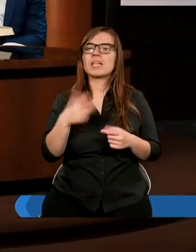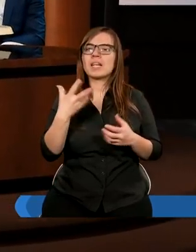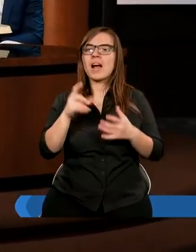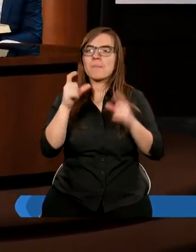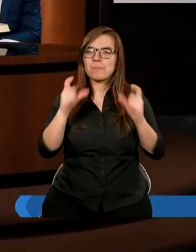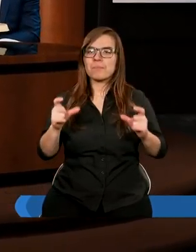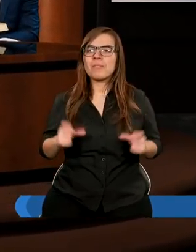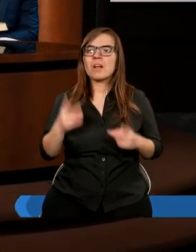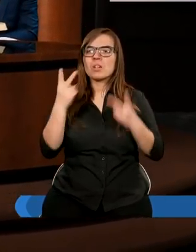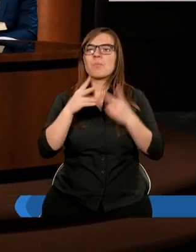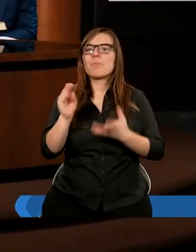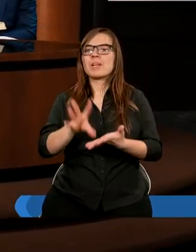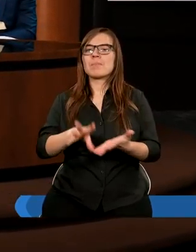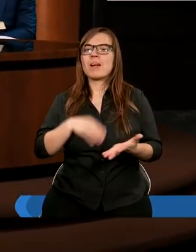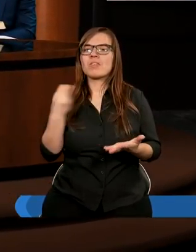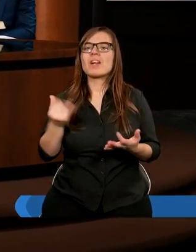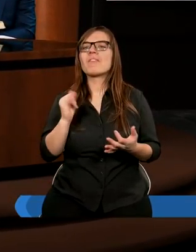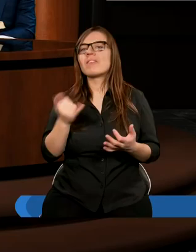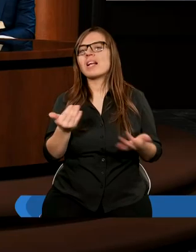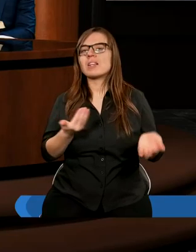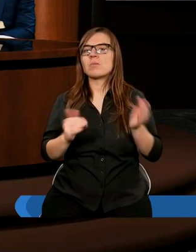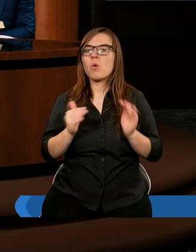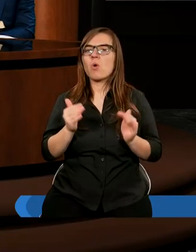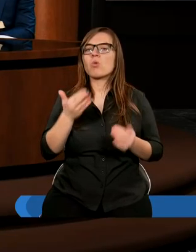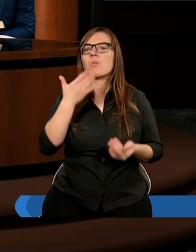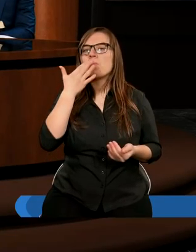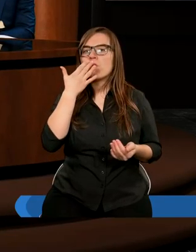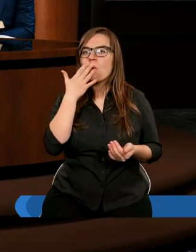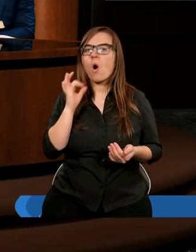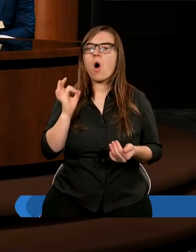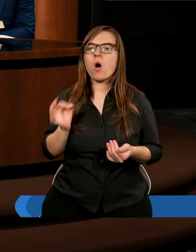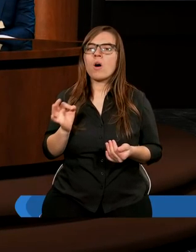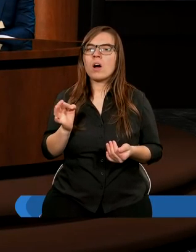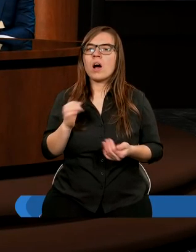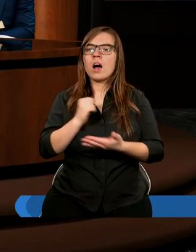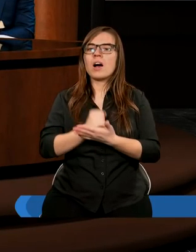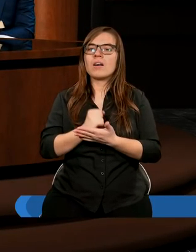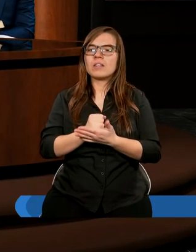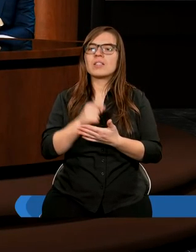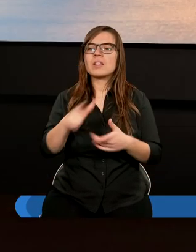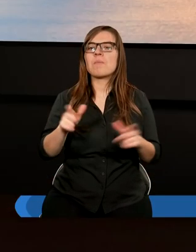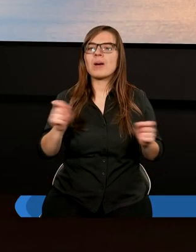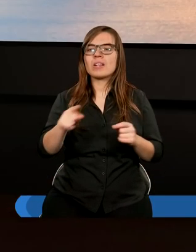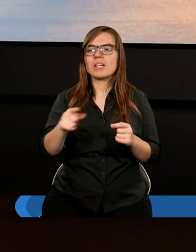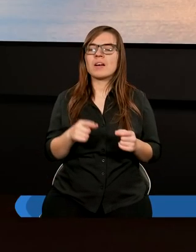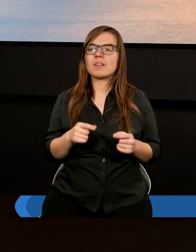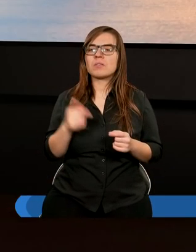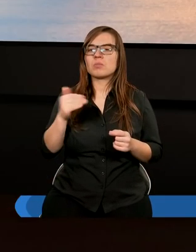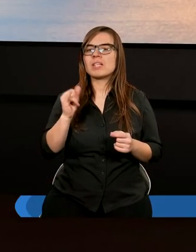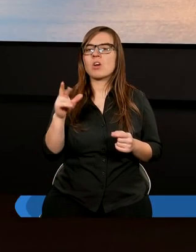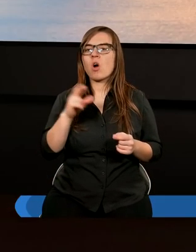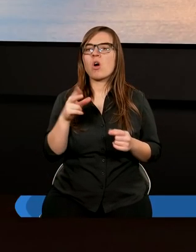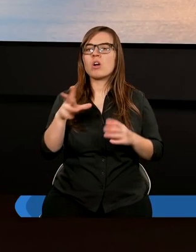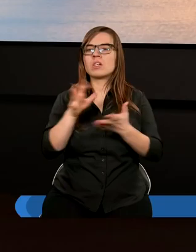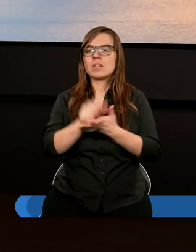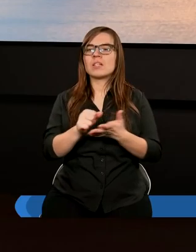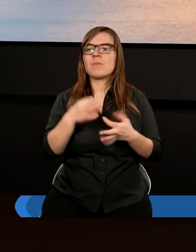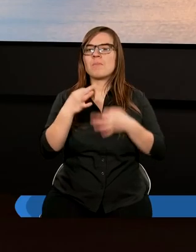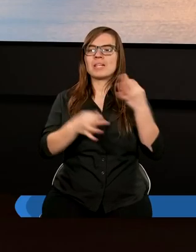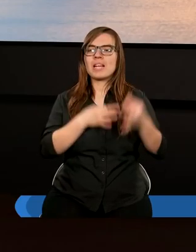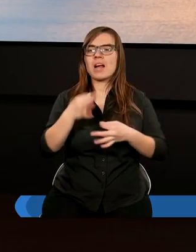kilka wersetów z Pisma Świętego, które w jakiś sposób mówią o kwestii, którą dzisiaj poruszamy. Może Igor, sięgnij do